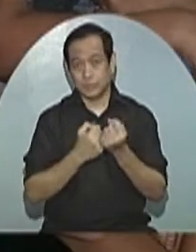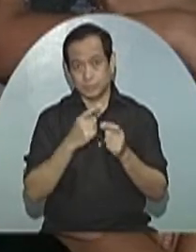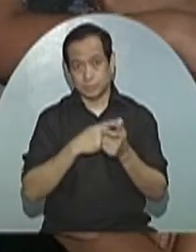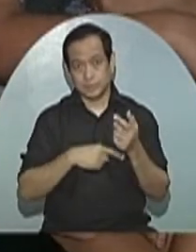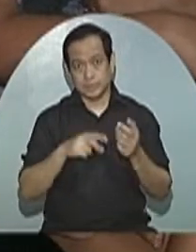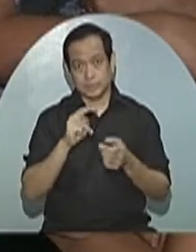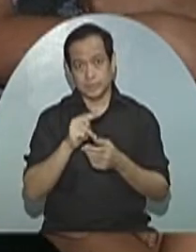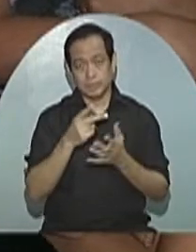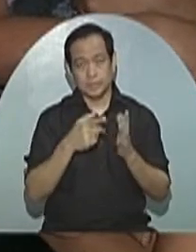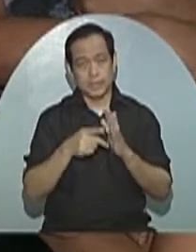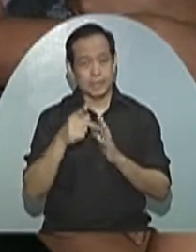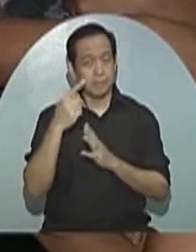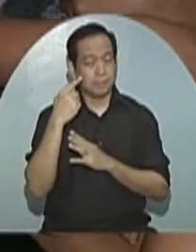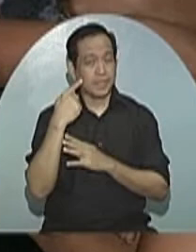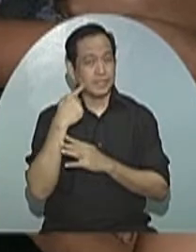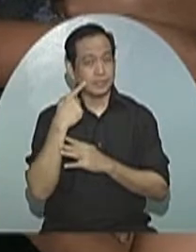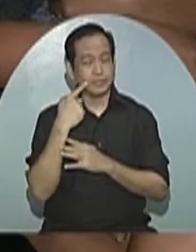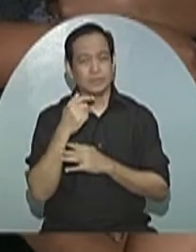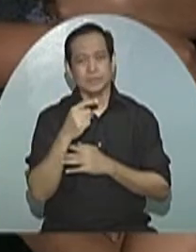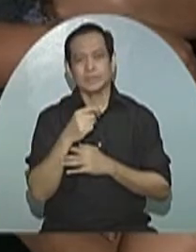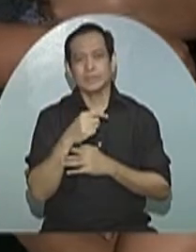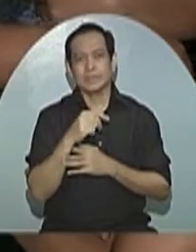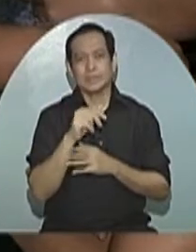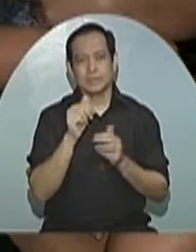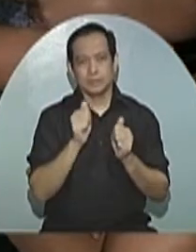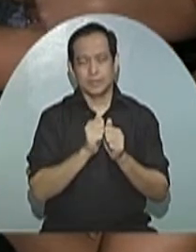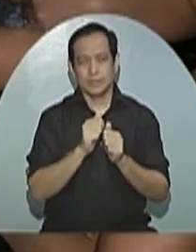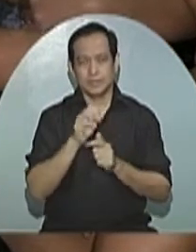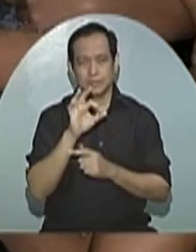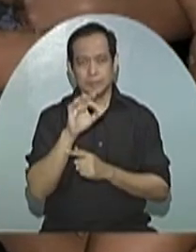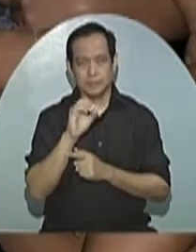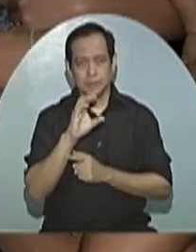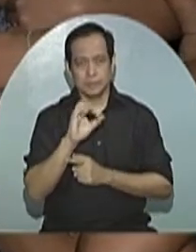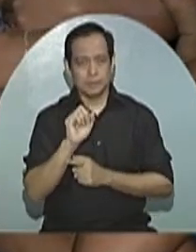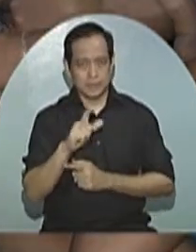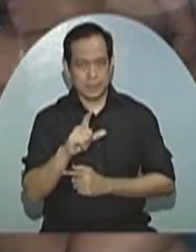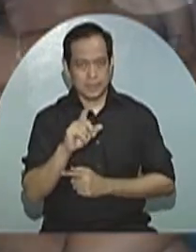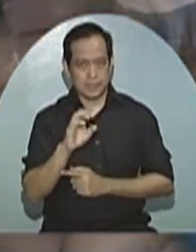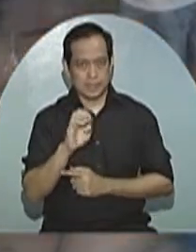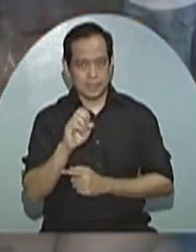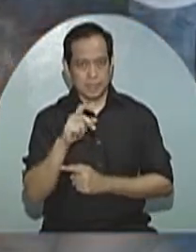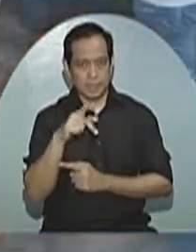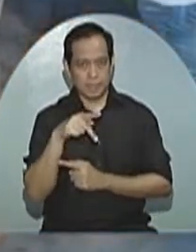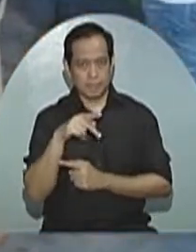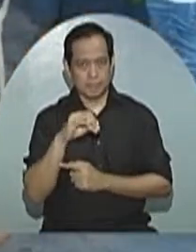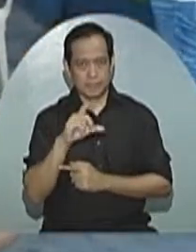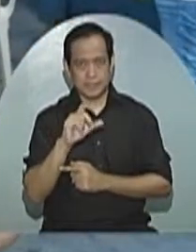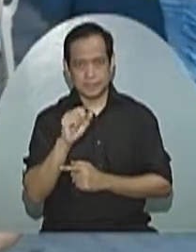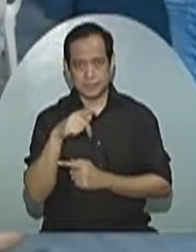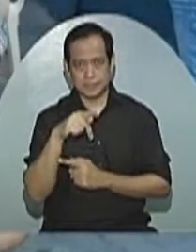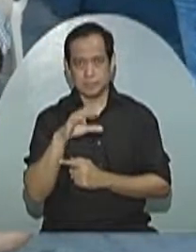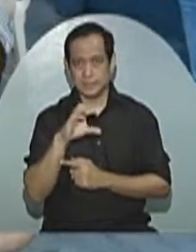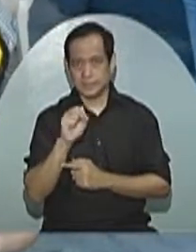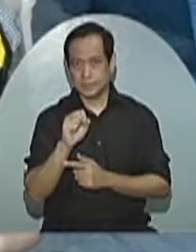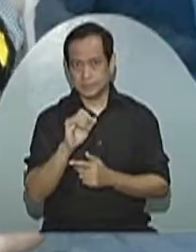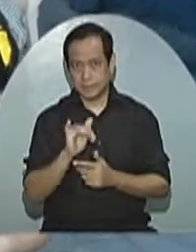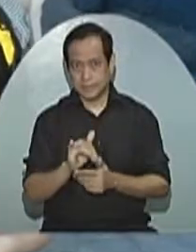ni Precious Angela Amaya na mayroong focal epilepsy. Kaya kahit hirap